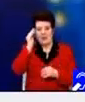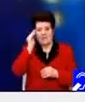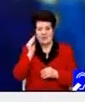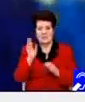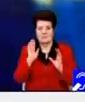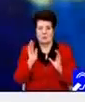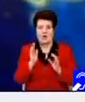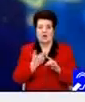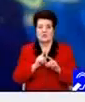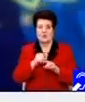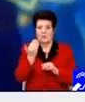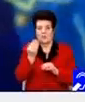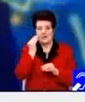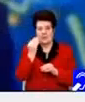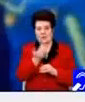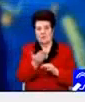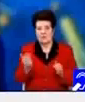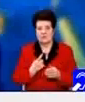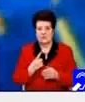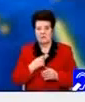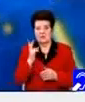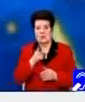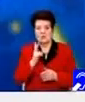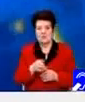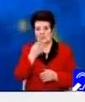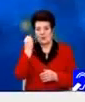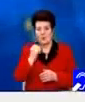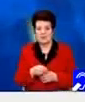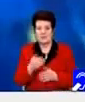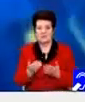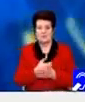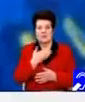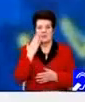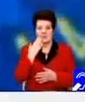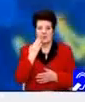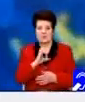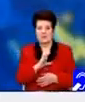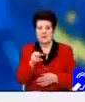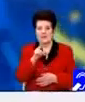Facebook, unde așteptăm și opiniile dumneavoastră. De la ora 20, nu ratați știrile de la București. Eu sunt